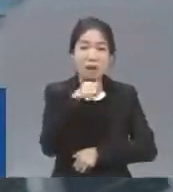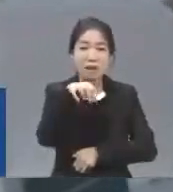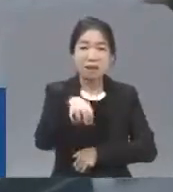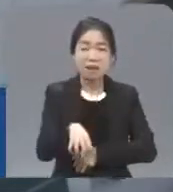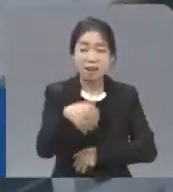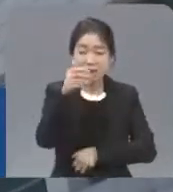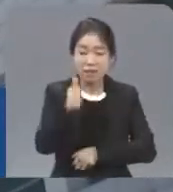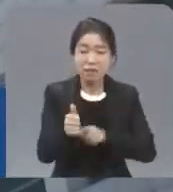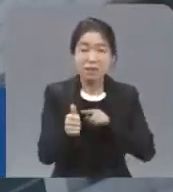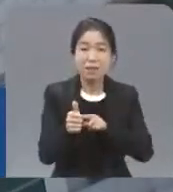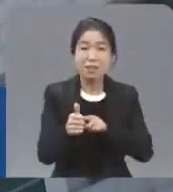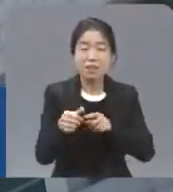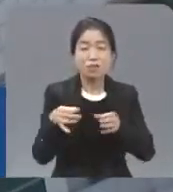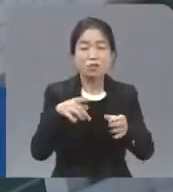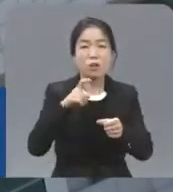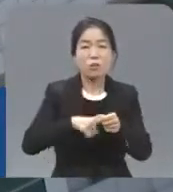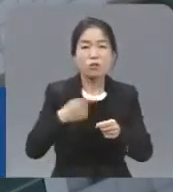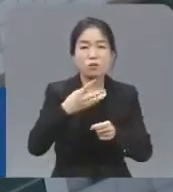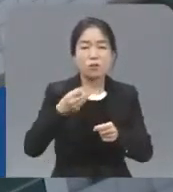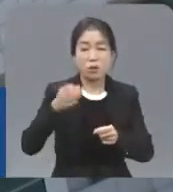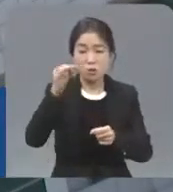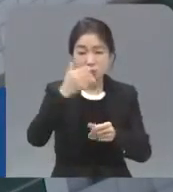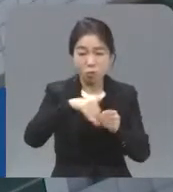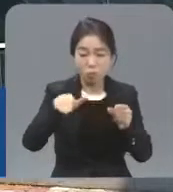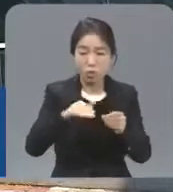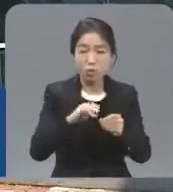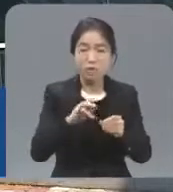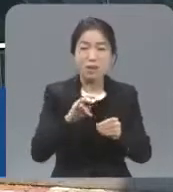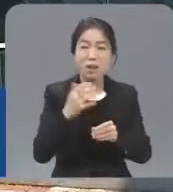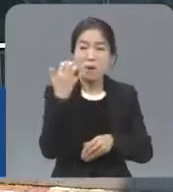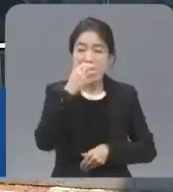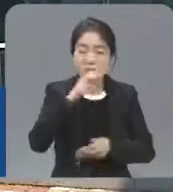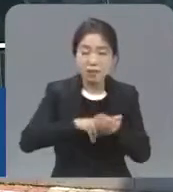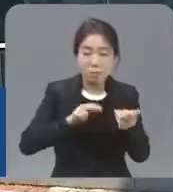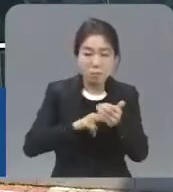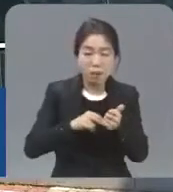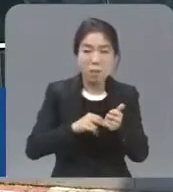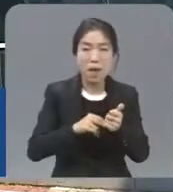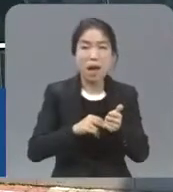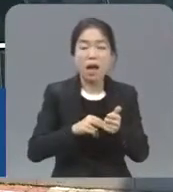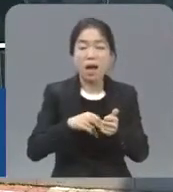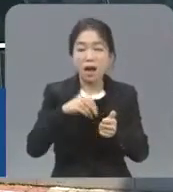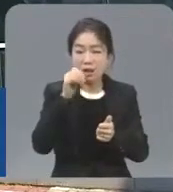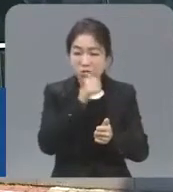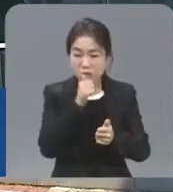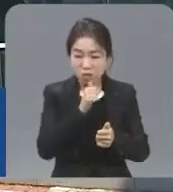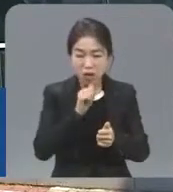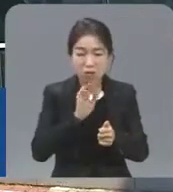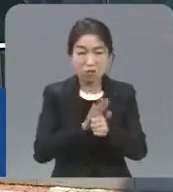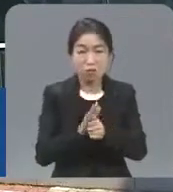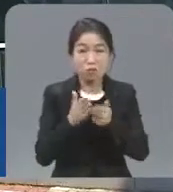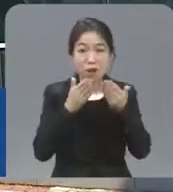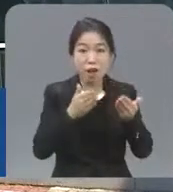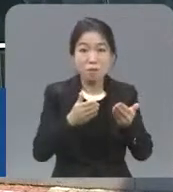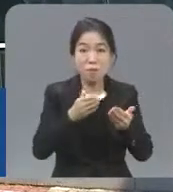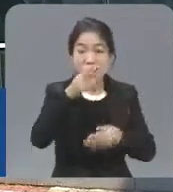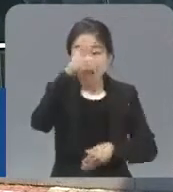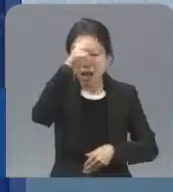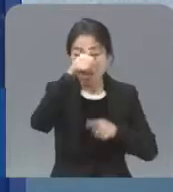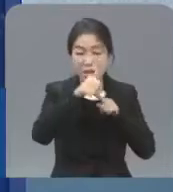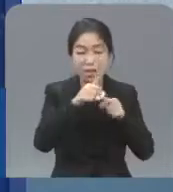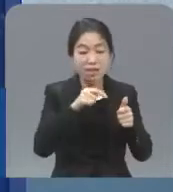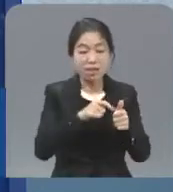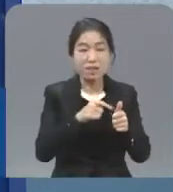투자금 명목으로 수천만 원 상당 을 보내 성매매 알선을 방조한 혐의 로 광주 모 경찰서 소속 a 경감을 검찰에